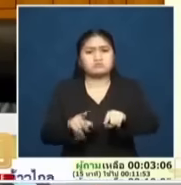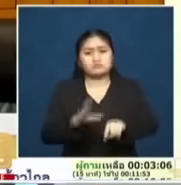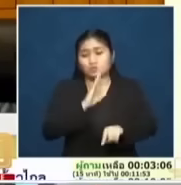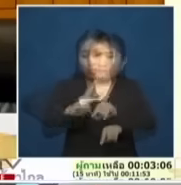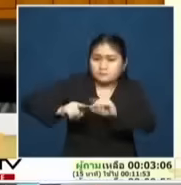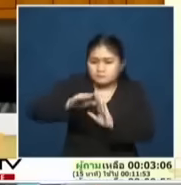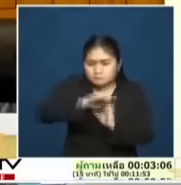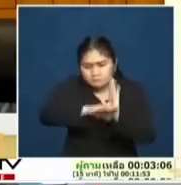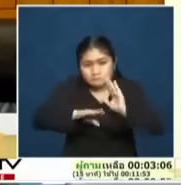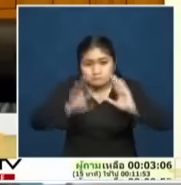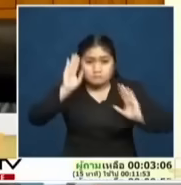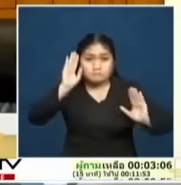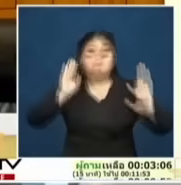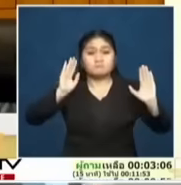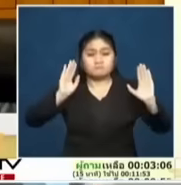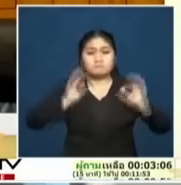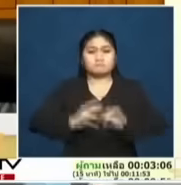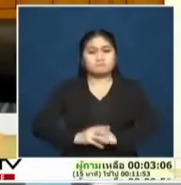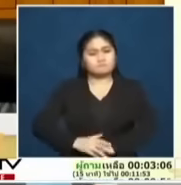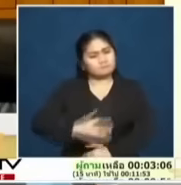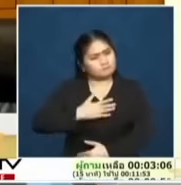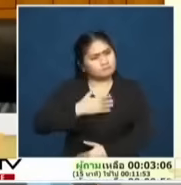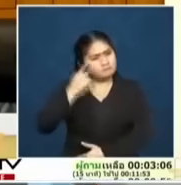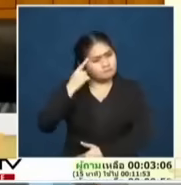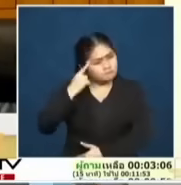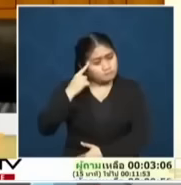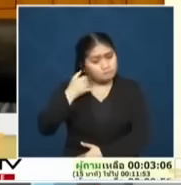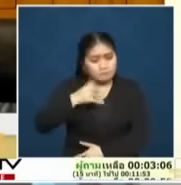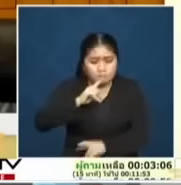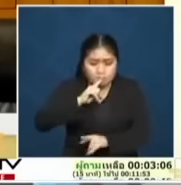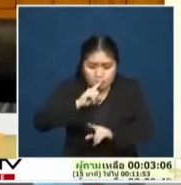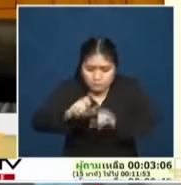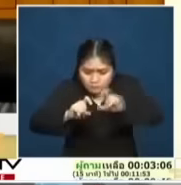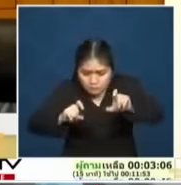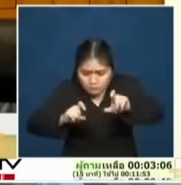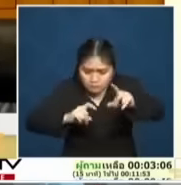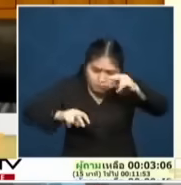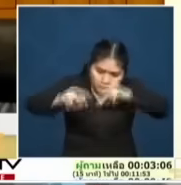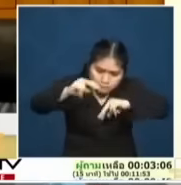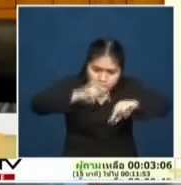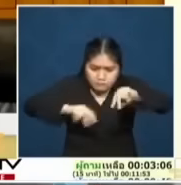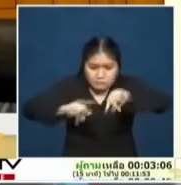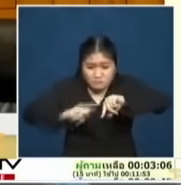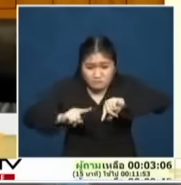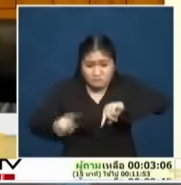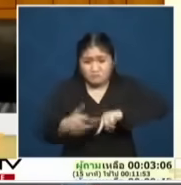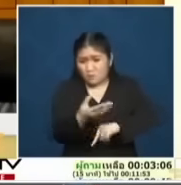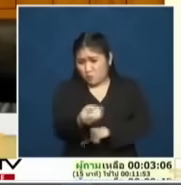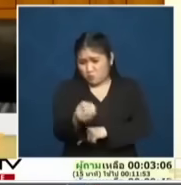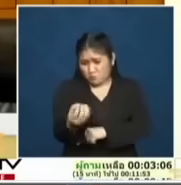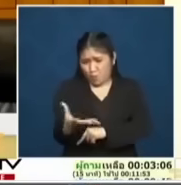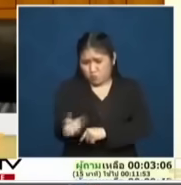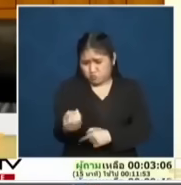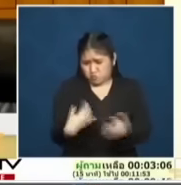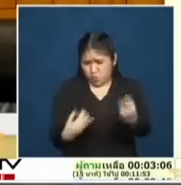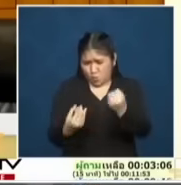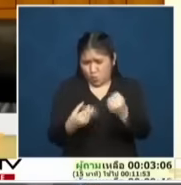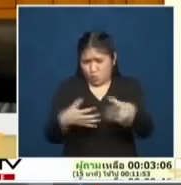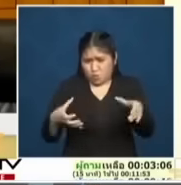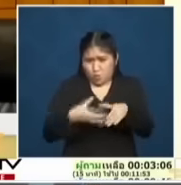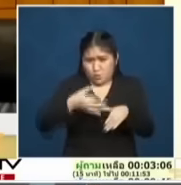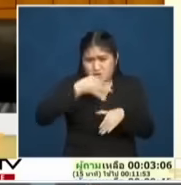ยแบบที่เราเป็นอยู่ในปัจจุบันหรือไม่พรรคก้าวไกลก็ตอบไม่ได ้หมกมุ่นอะไร ความเห็นผม